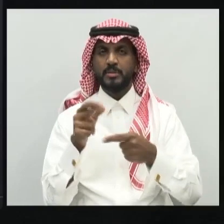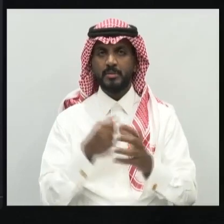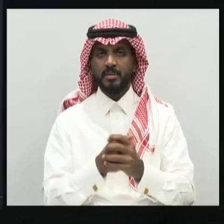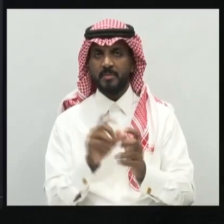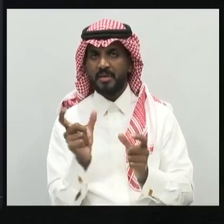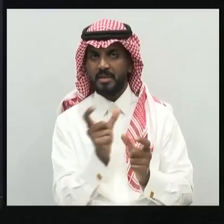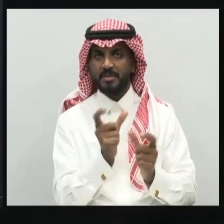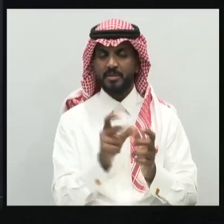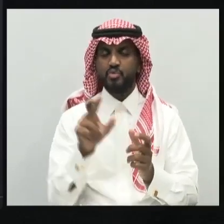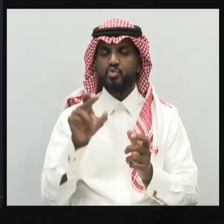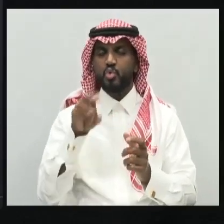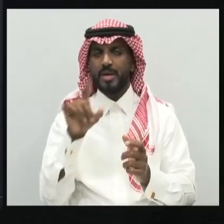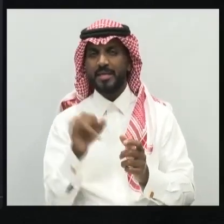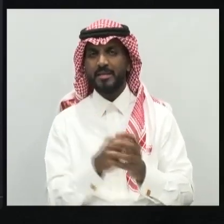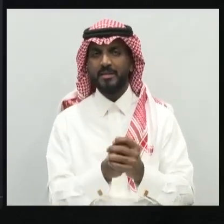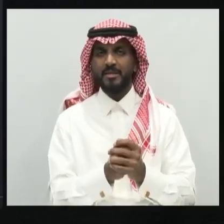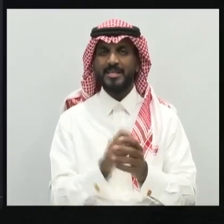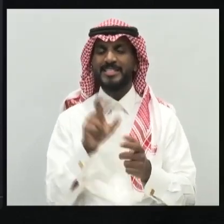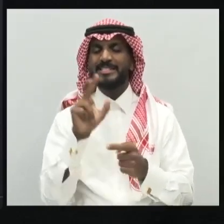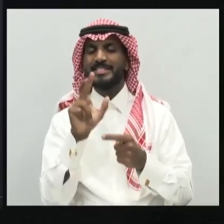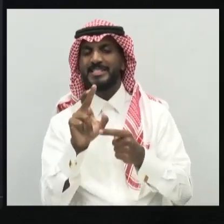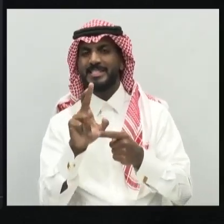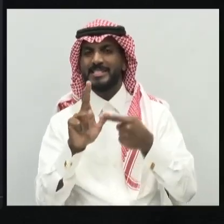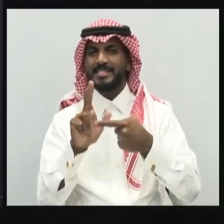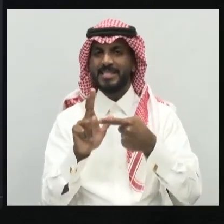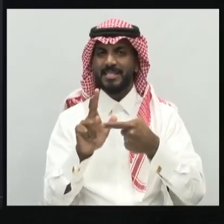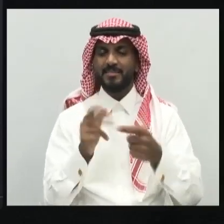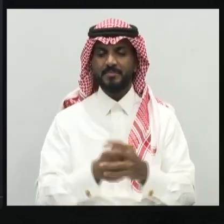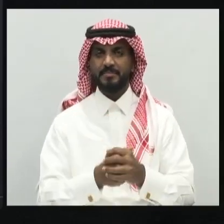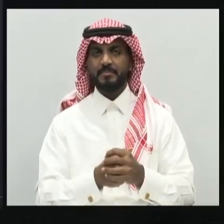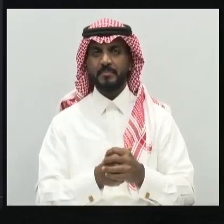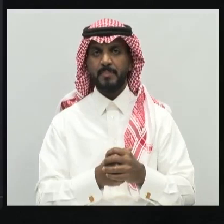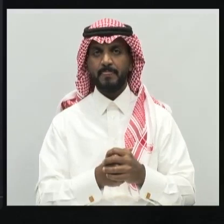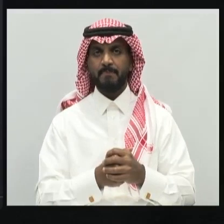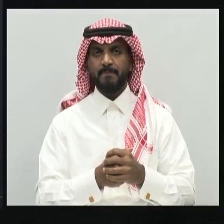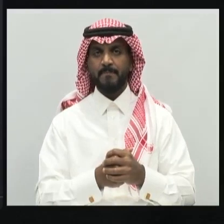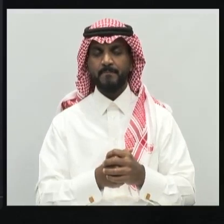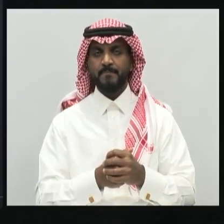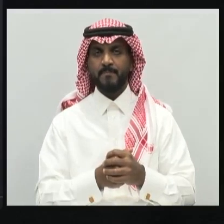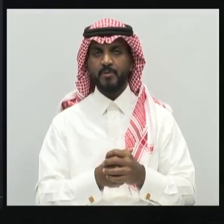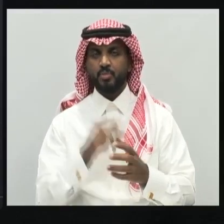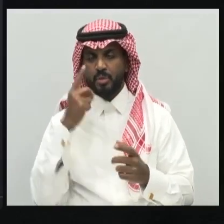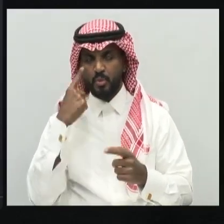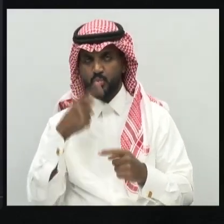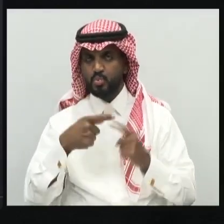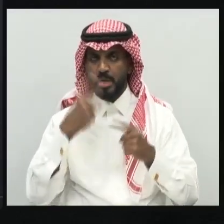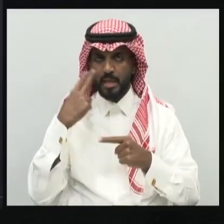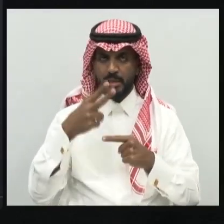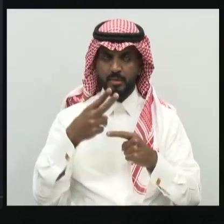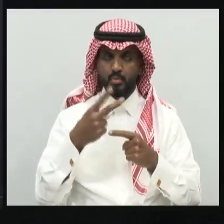في كلمه زهير او بالكسره زي هيا نقرا ونشاهد